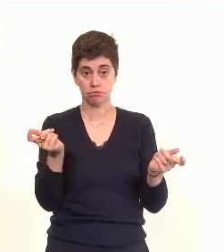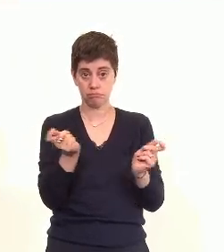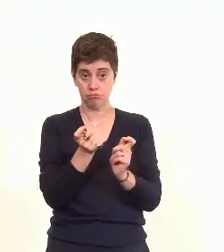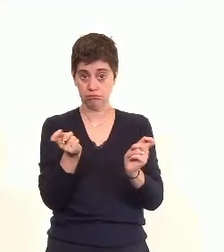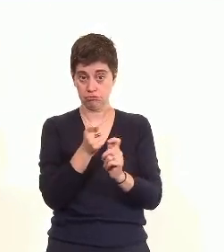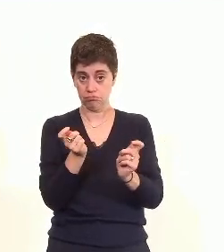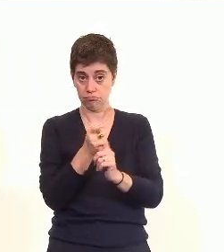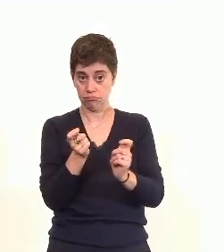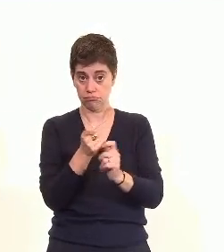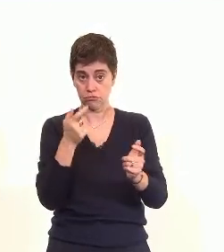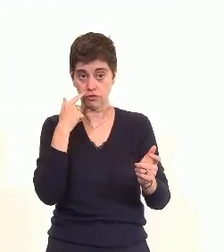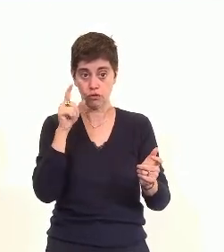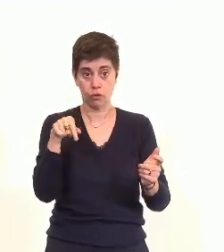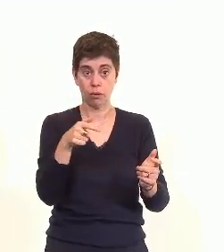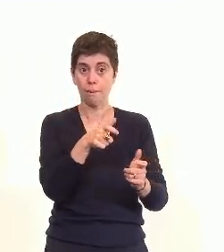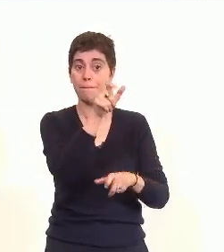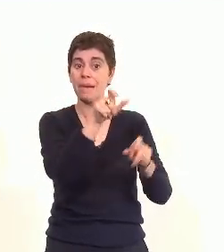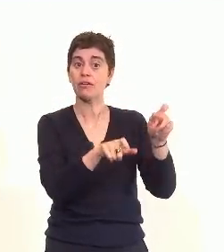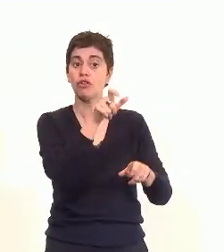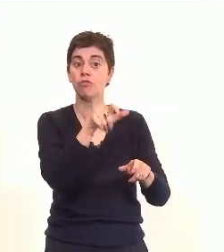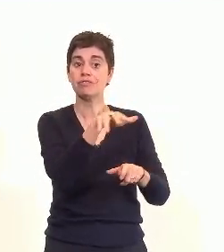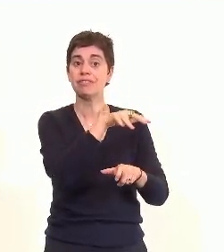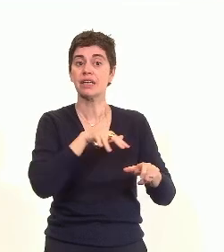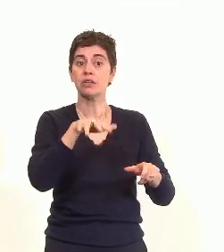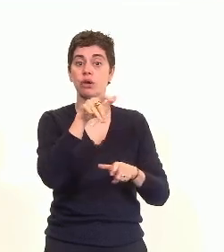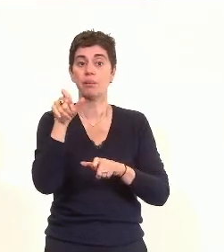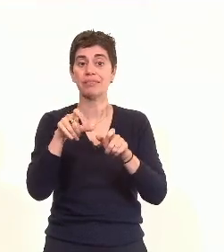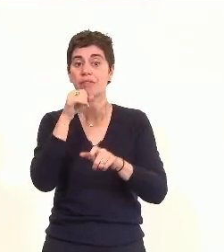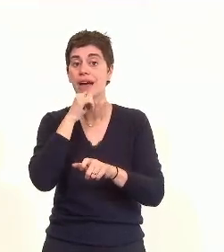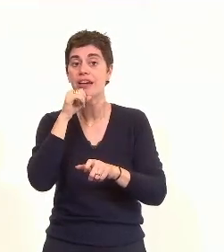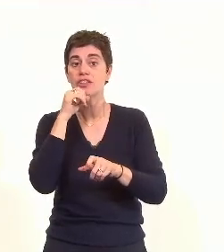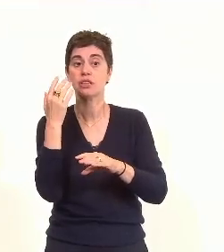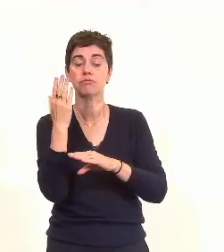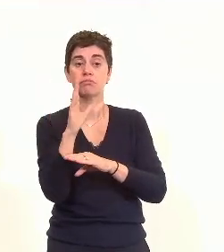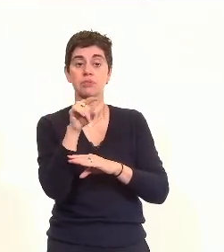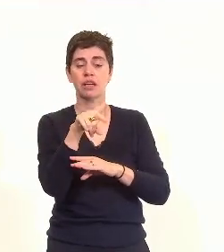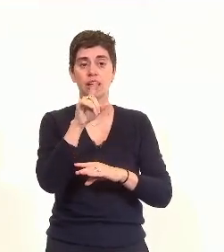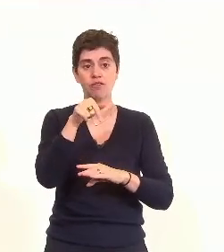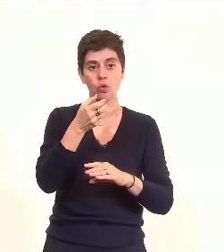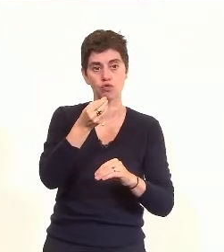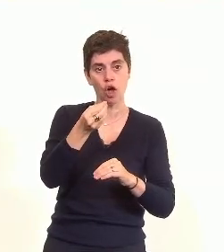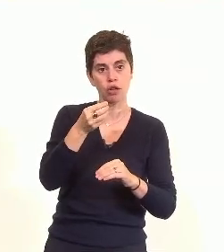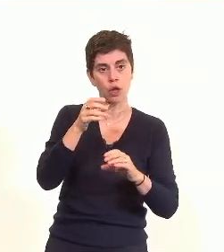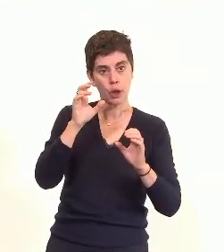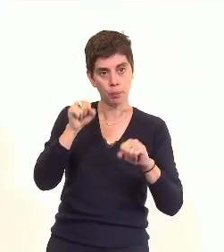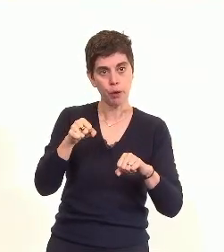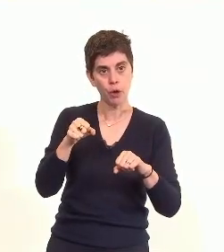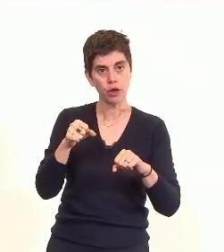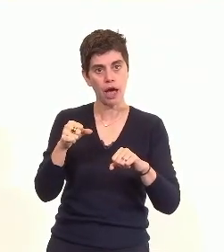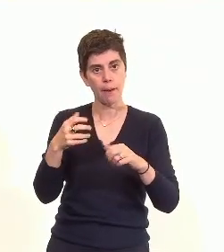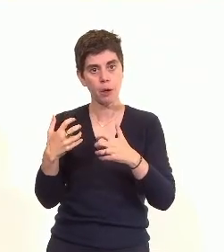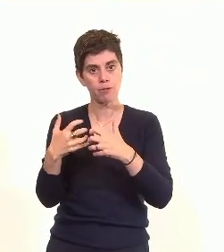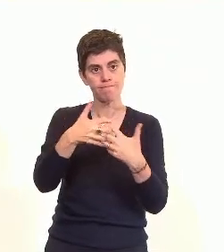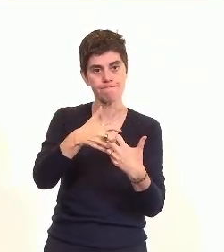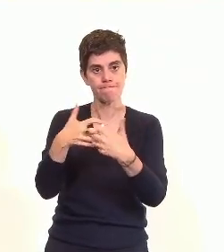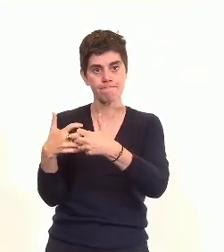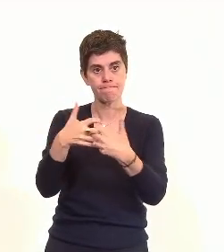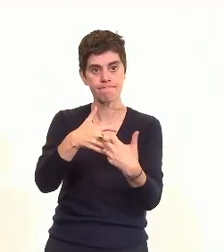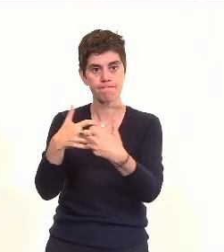acteurs du territoire et pouvoir créer aussi des rapports de force. Vous avez employé ce terme-là et oui, je pense qu'il est parlant. N'est-il